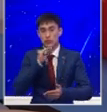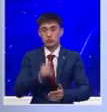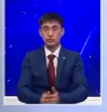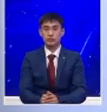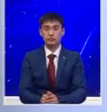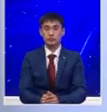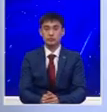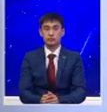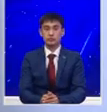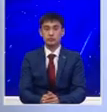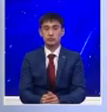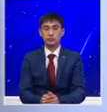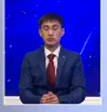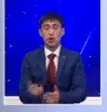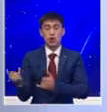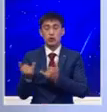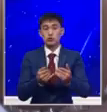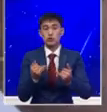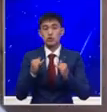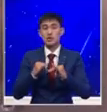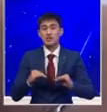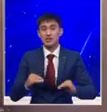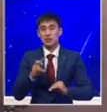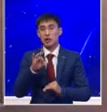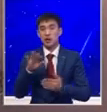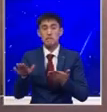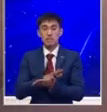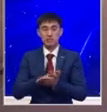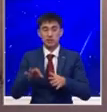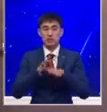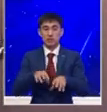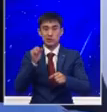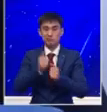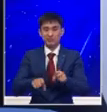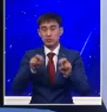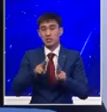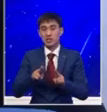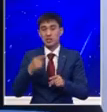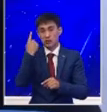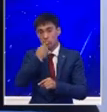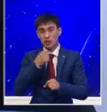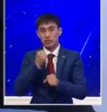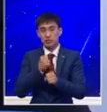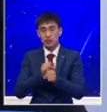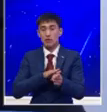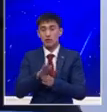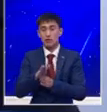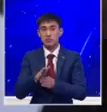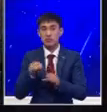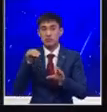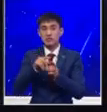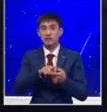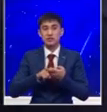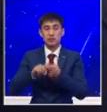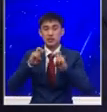шагов Все услуги оказываемые детям в центре рахм бесплатные каждый специалист индивидуально работает по определенному направлению в зависимости от